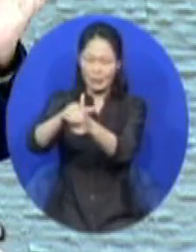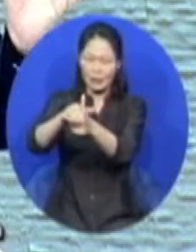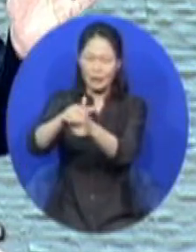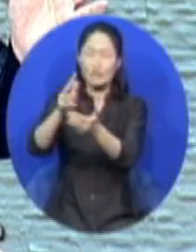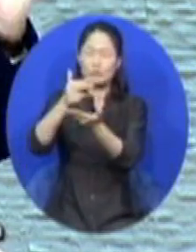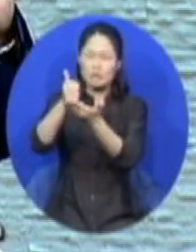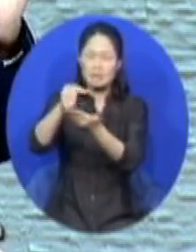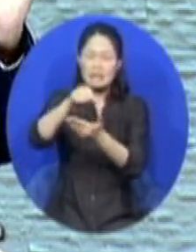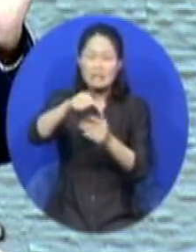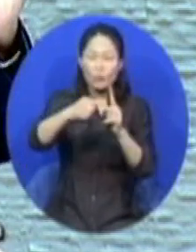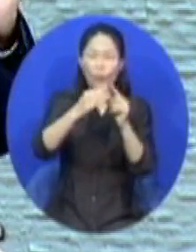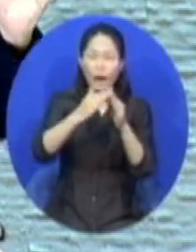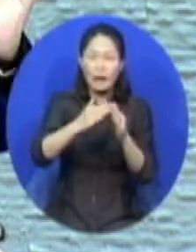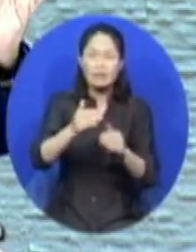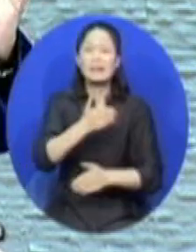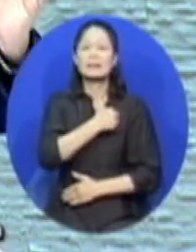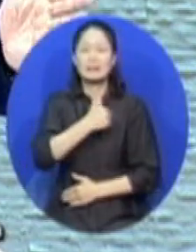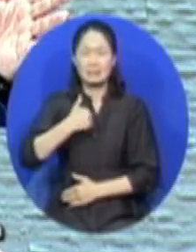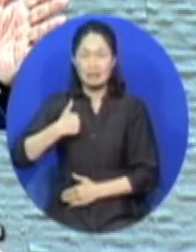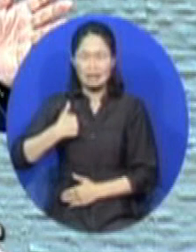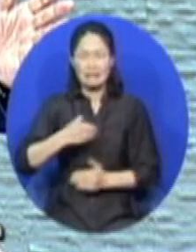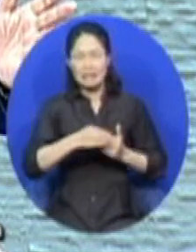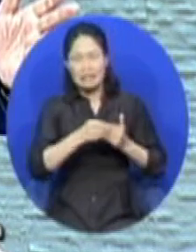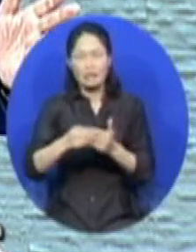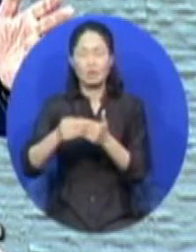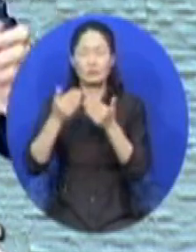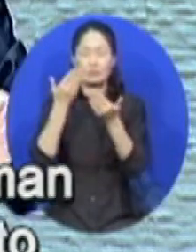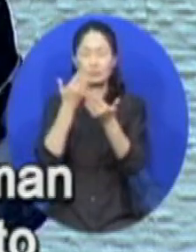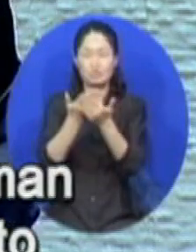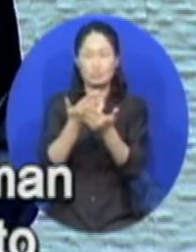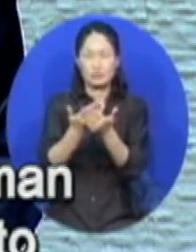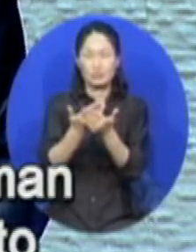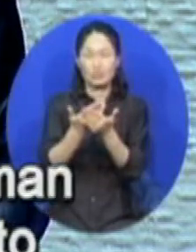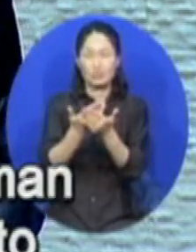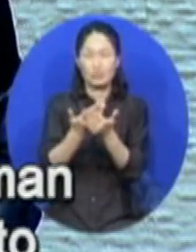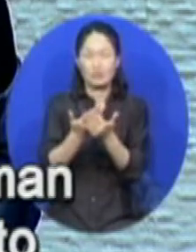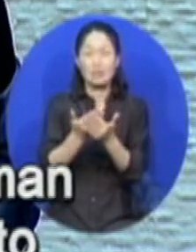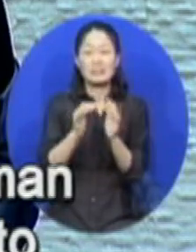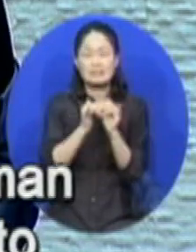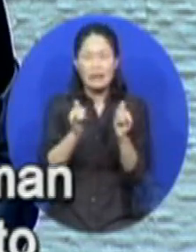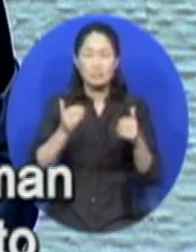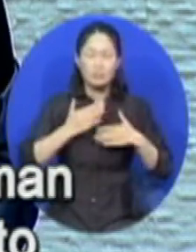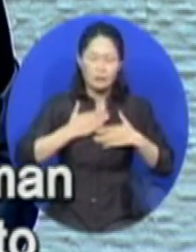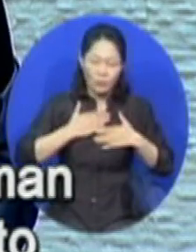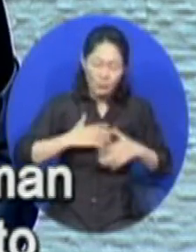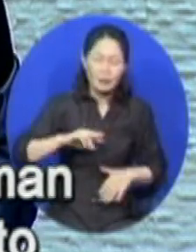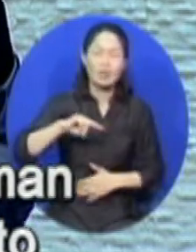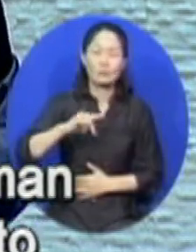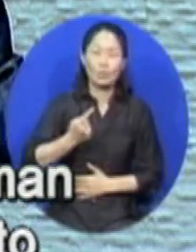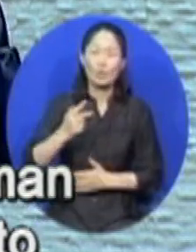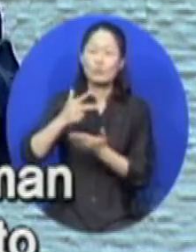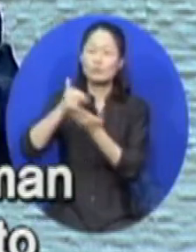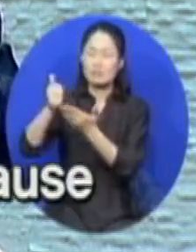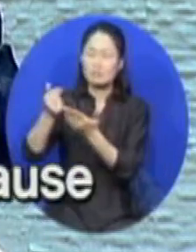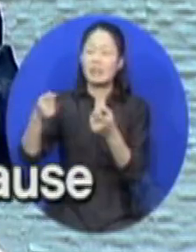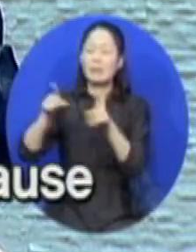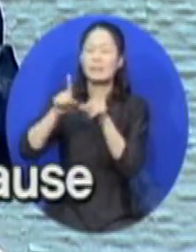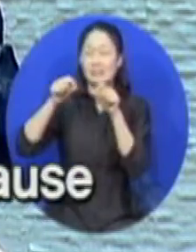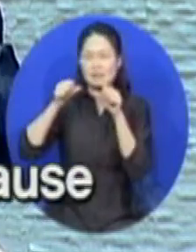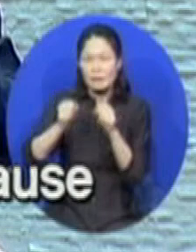주님이 이 교회를 눈이 입 끌어 가게 해 주옵소서 사람은 약해도 주님은 함께